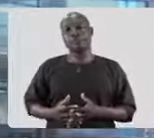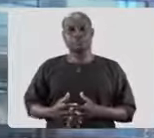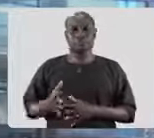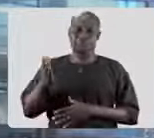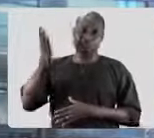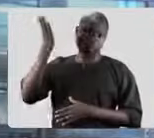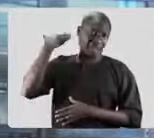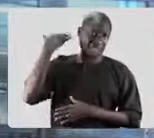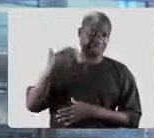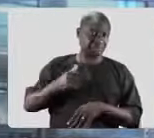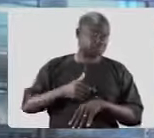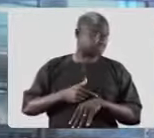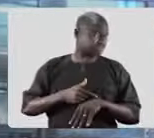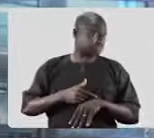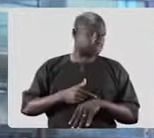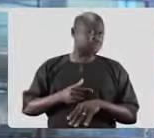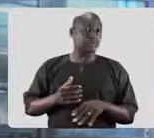Enanu yara ichwe mwin.